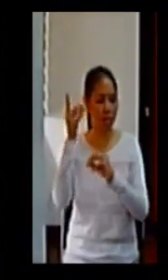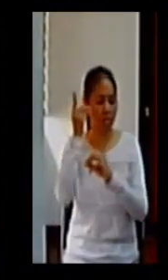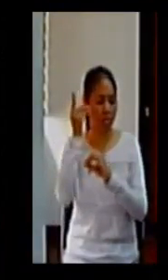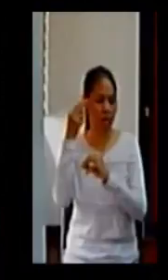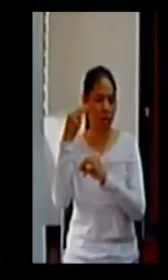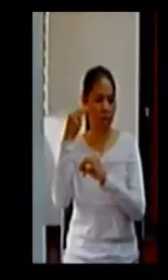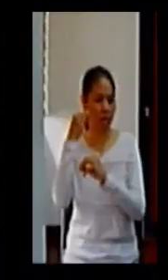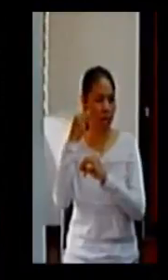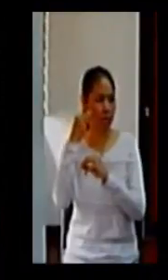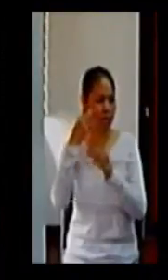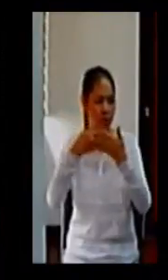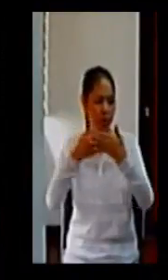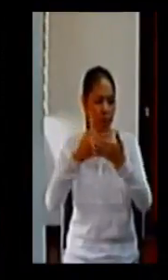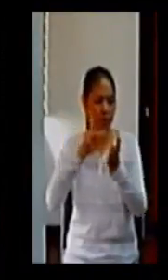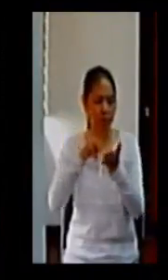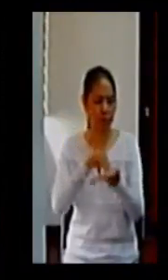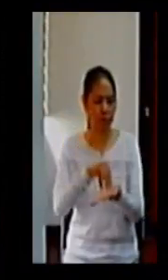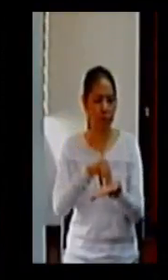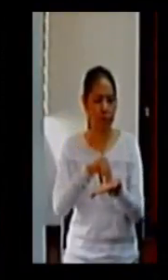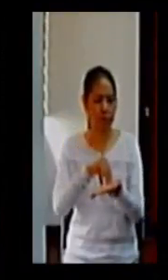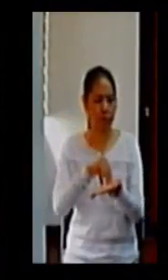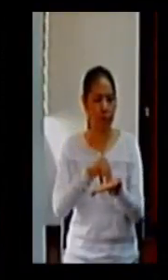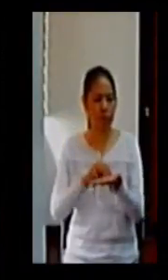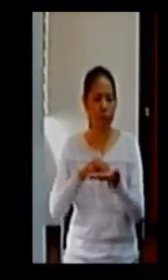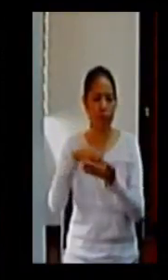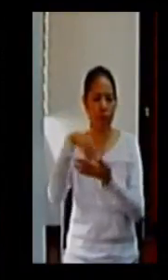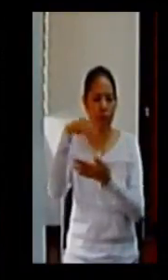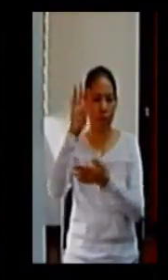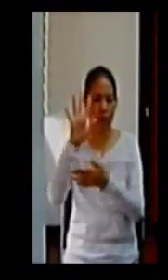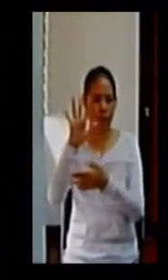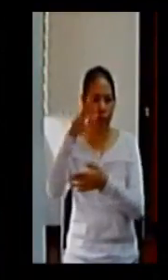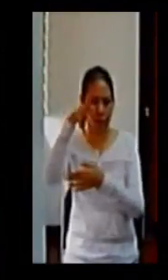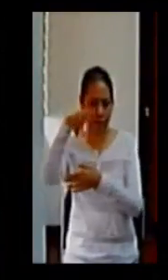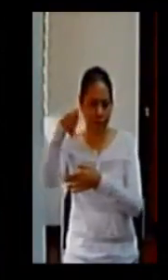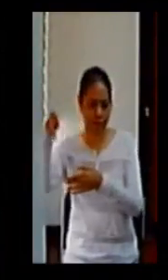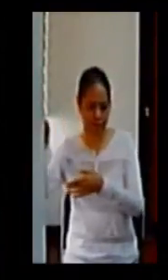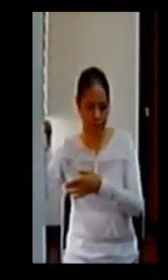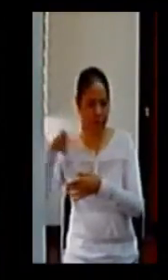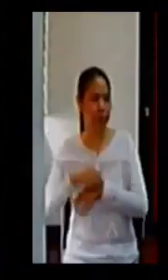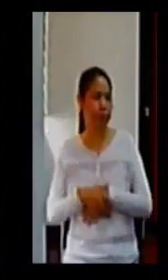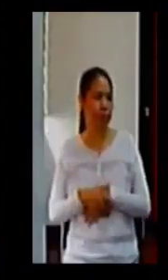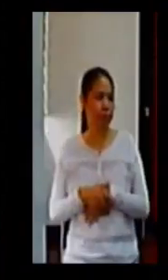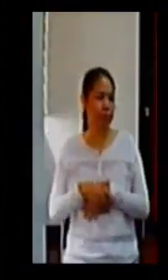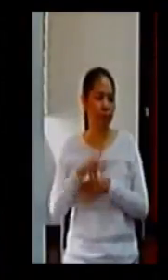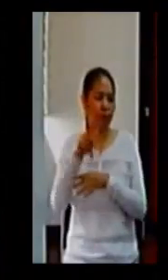previously marked as quintuple P.